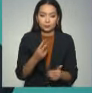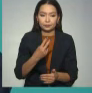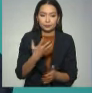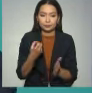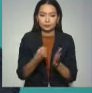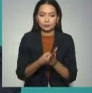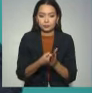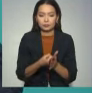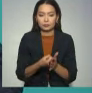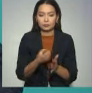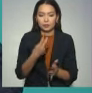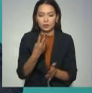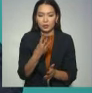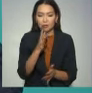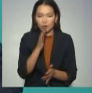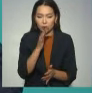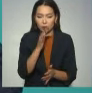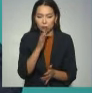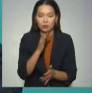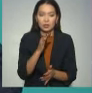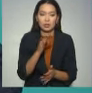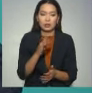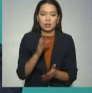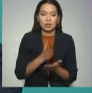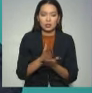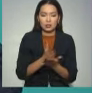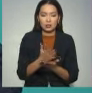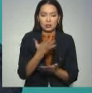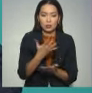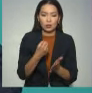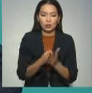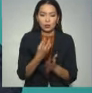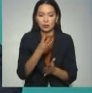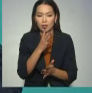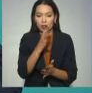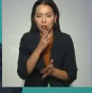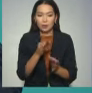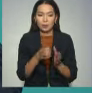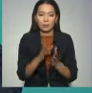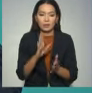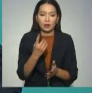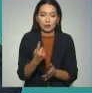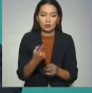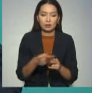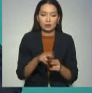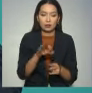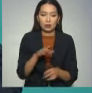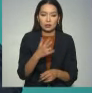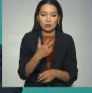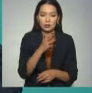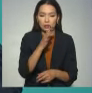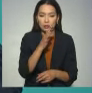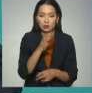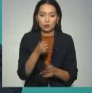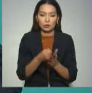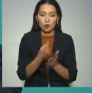до 23 лет. Стаж работы водителя от 5 до 3 лет. И по категории D1 от 3 лет до